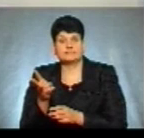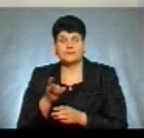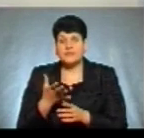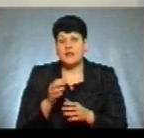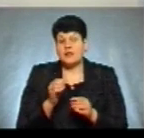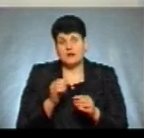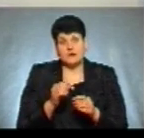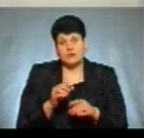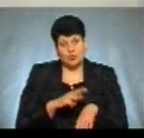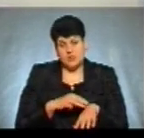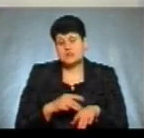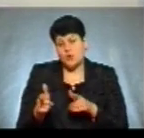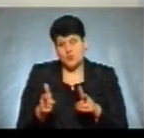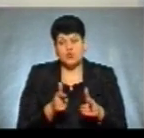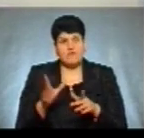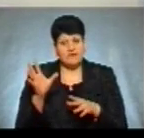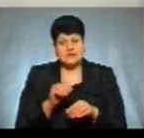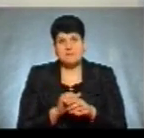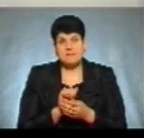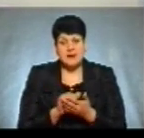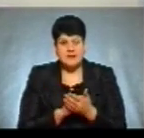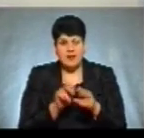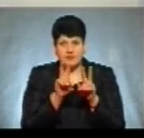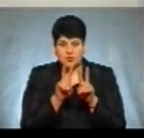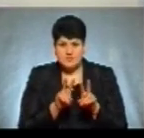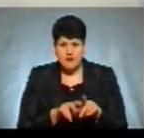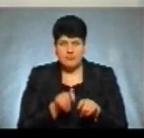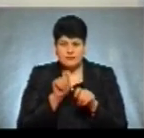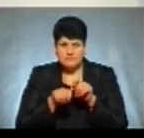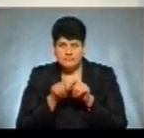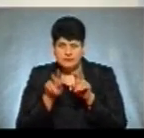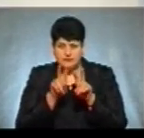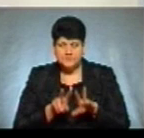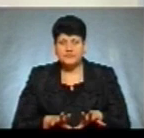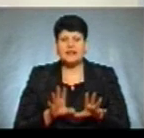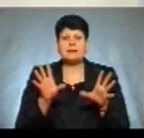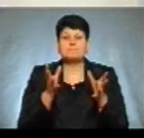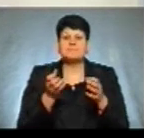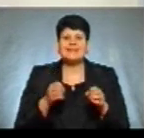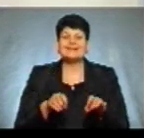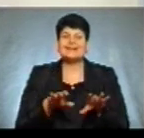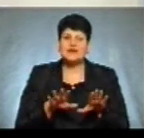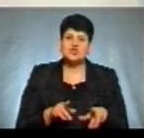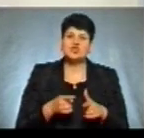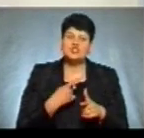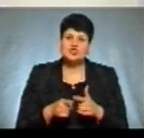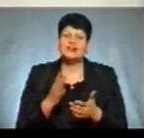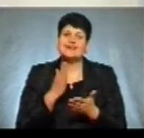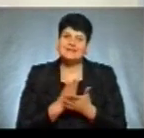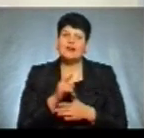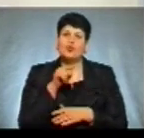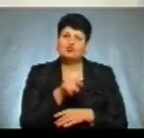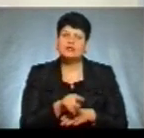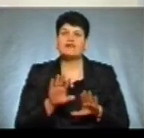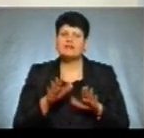поліція готова ці всі матеріали розглянути, зробити аналіз і прийняти рішенням, чи є в таких